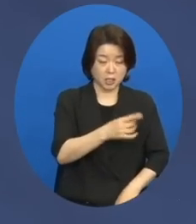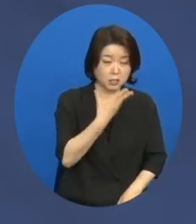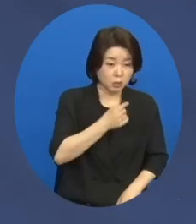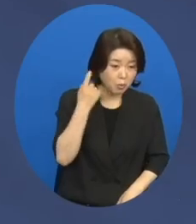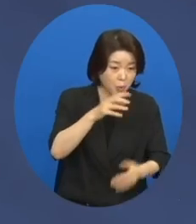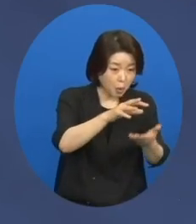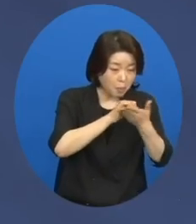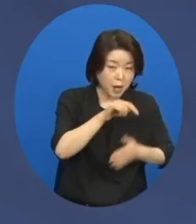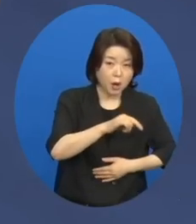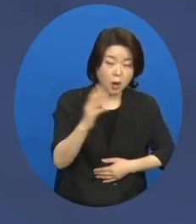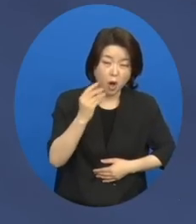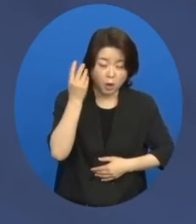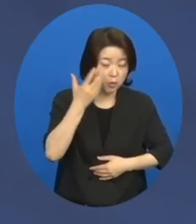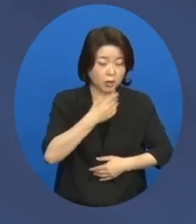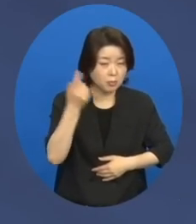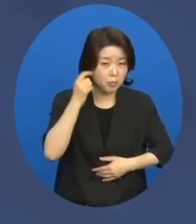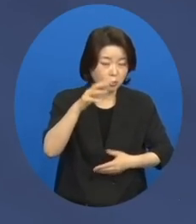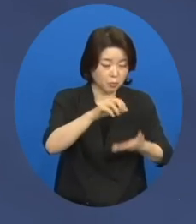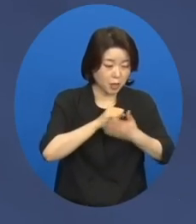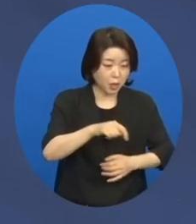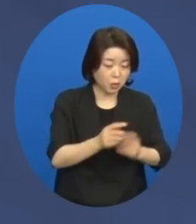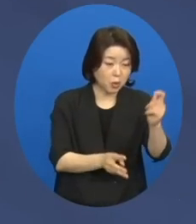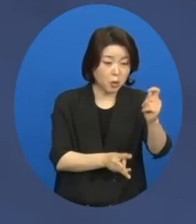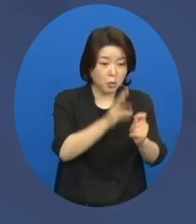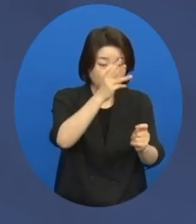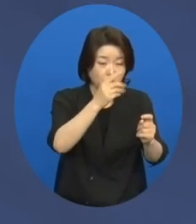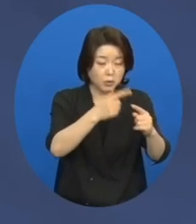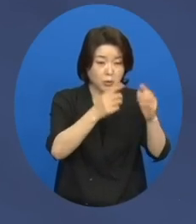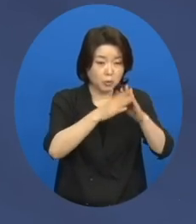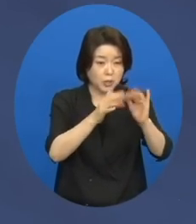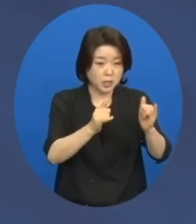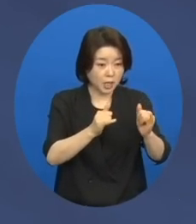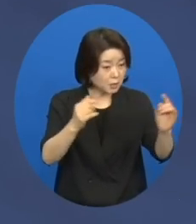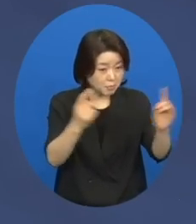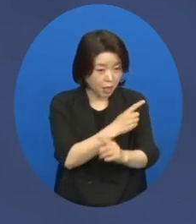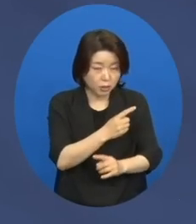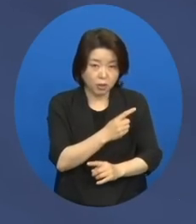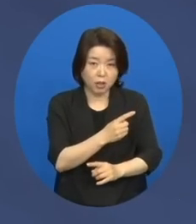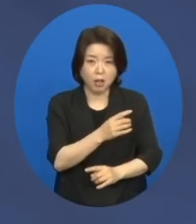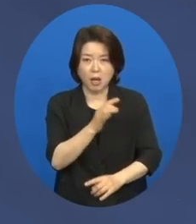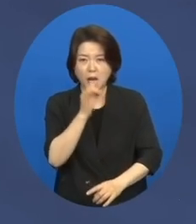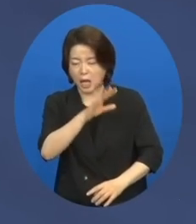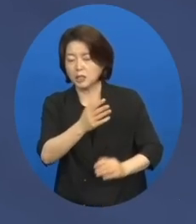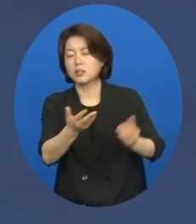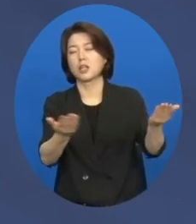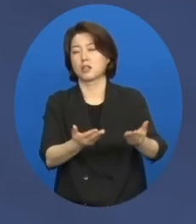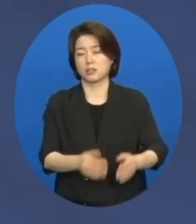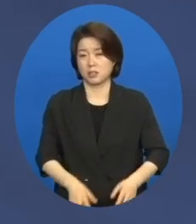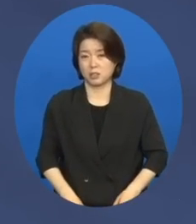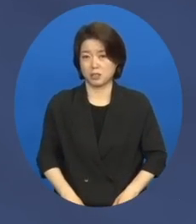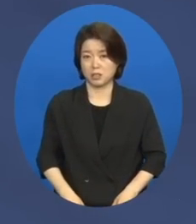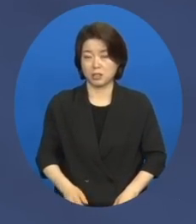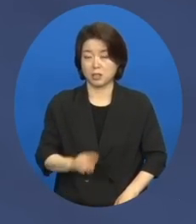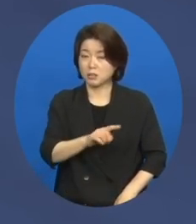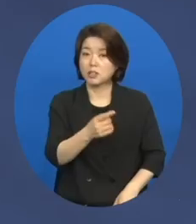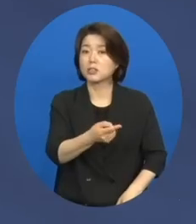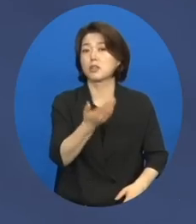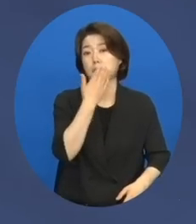이 거룩한 복음을 받고 거기에 고린도 교인들이 뒤집어진다? 있을 수가 없는 얘기였어요. 그 어떻게 그게